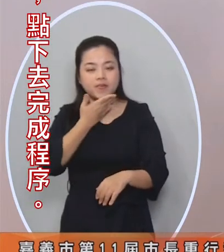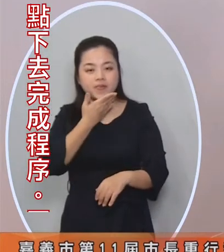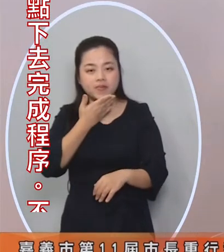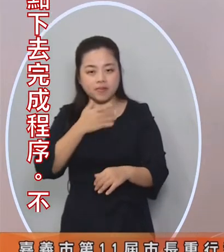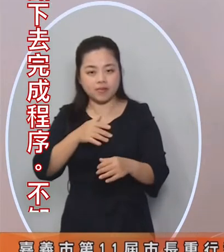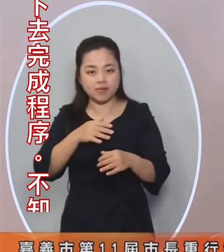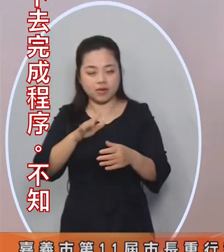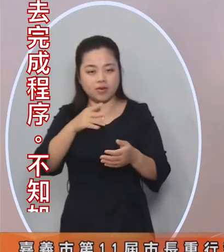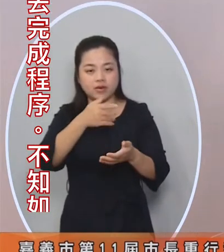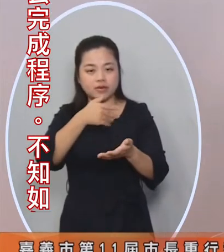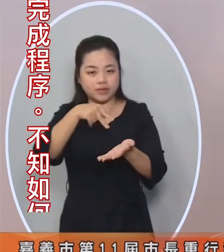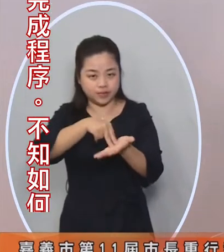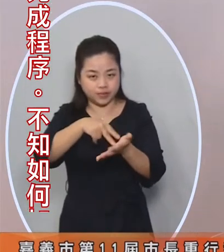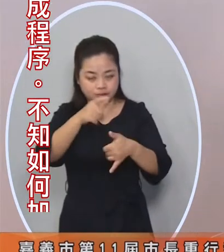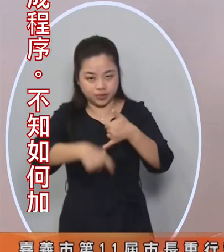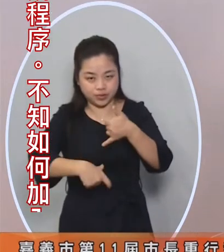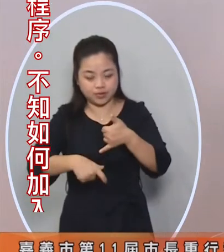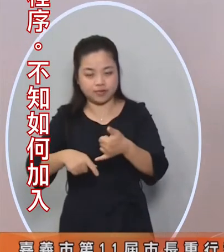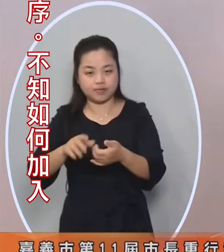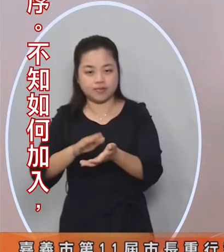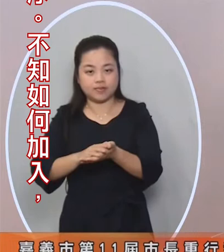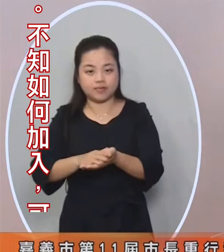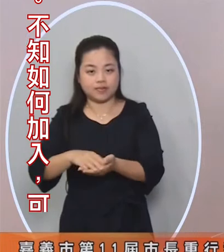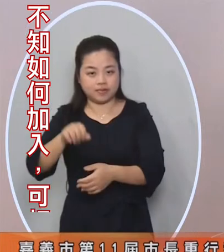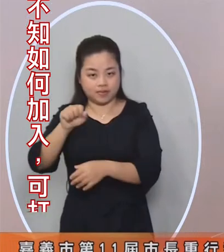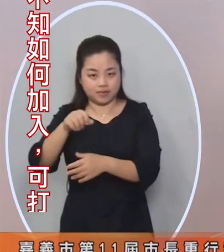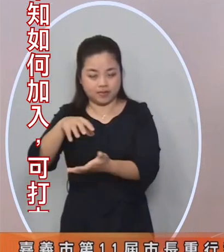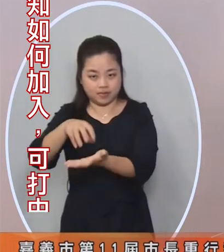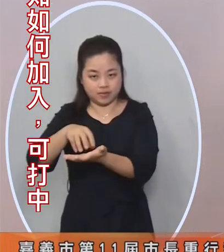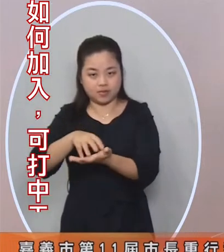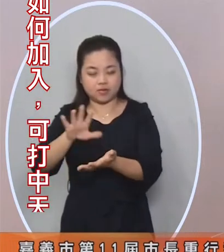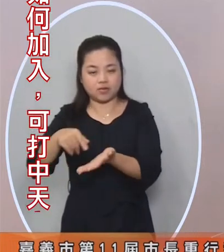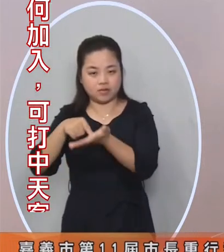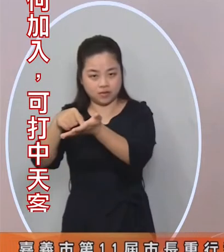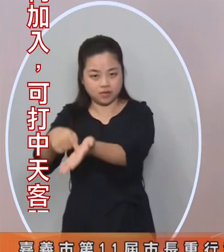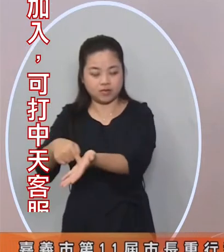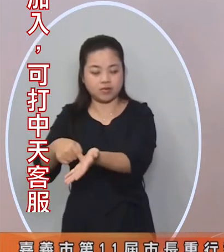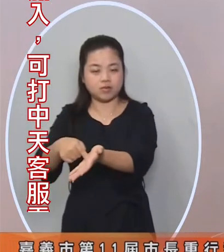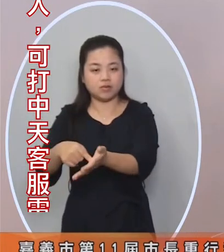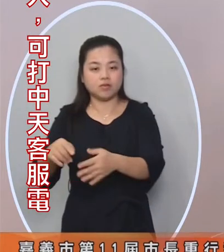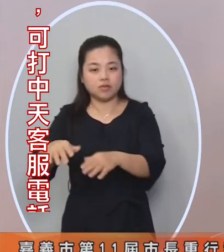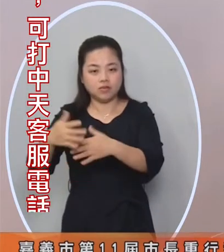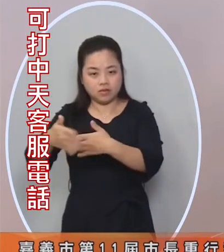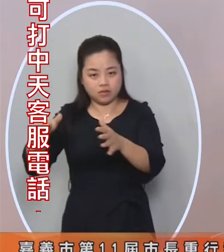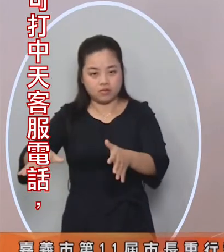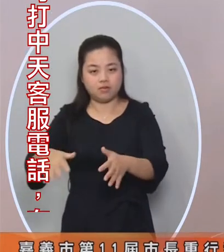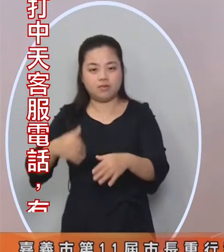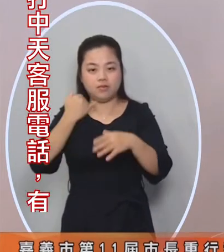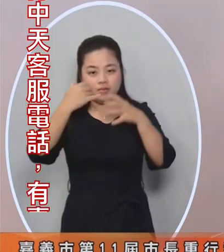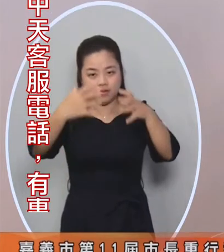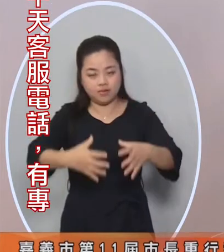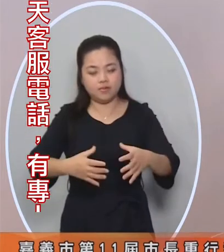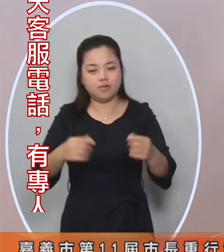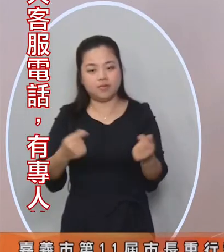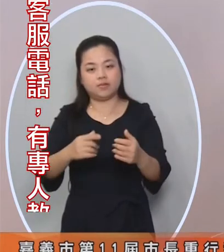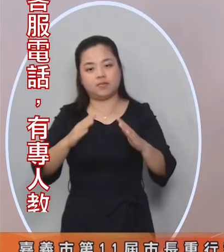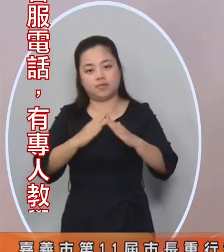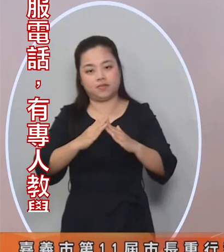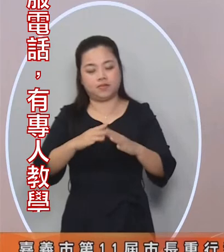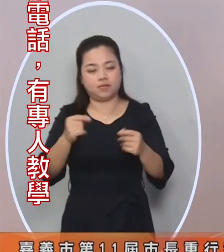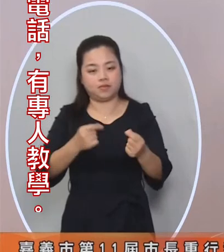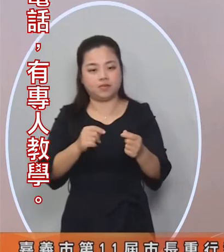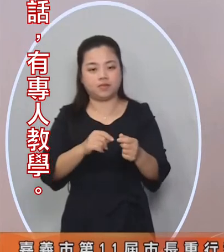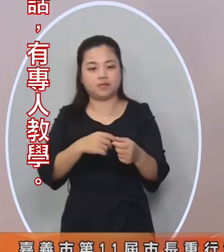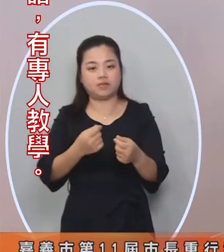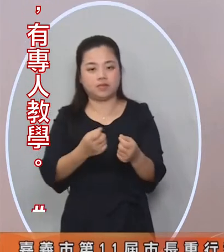使用，并整合资源，广设老人与小孩合体共生，成立有像家的感觉之看